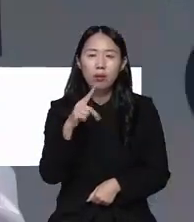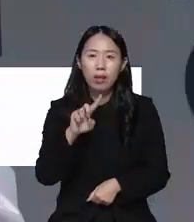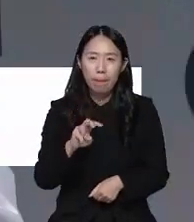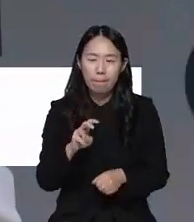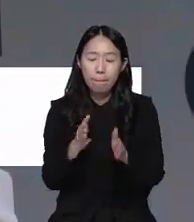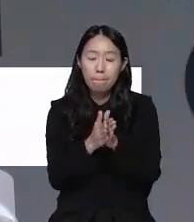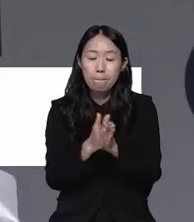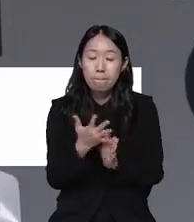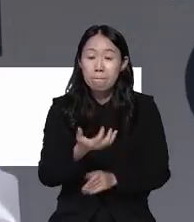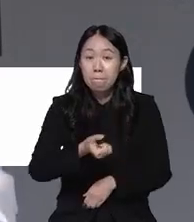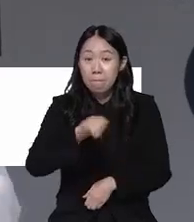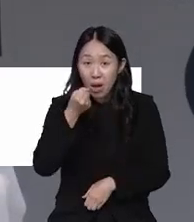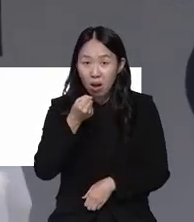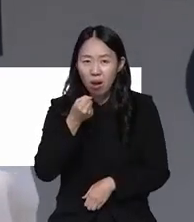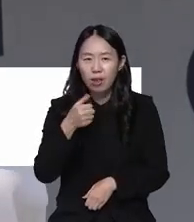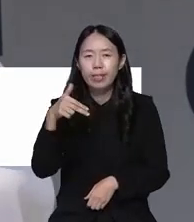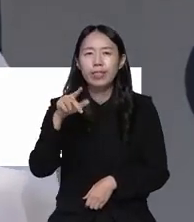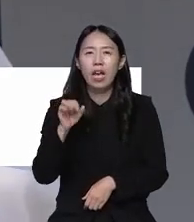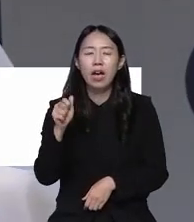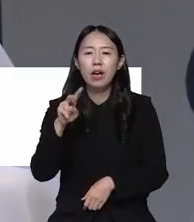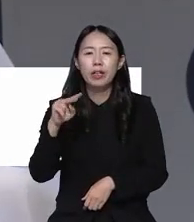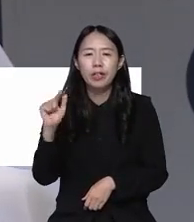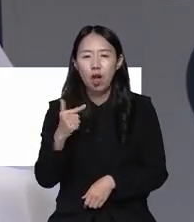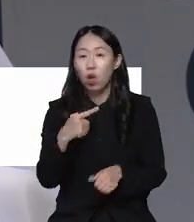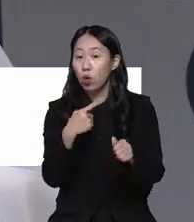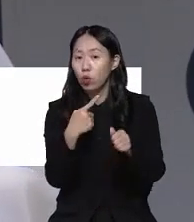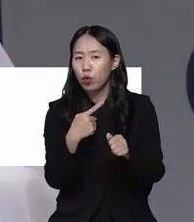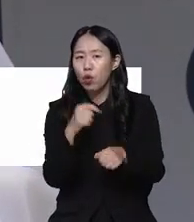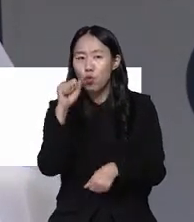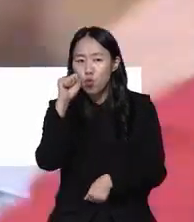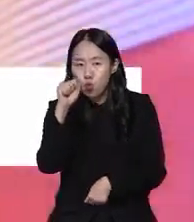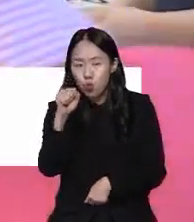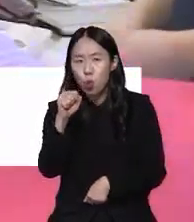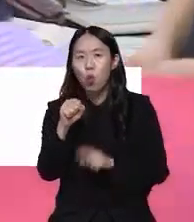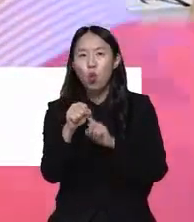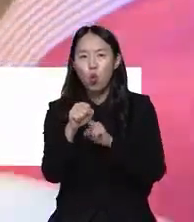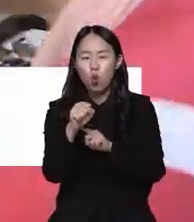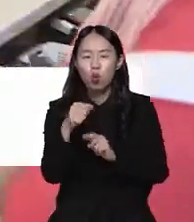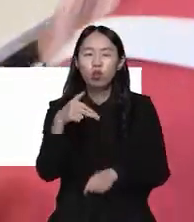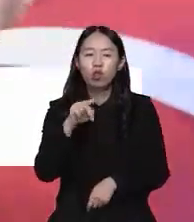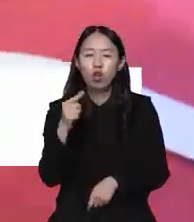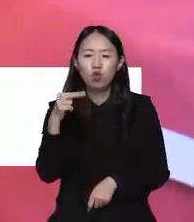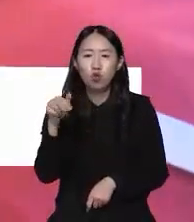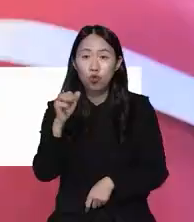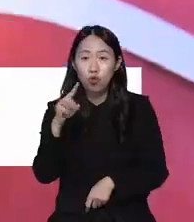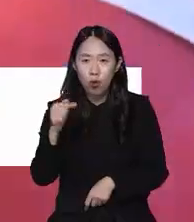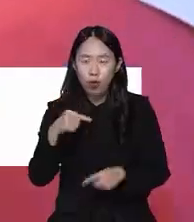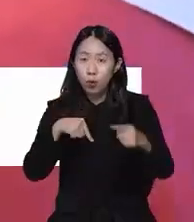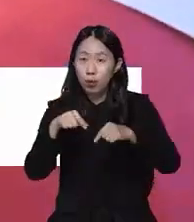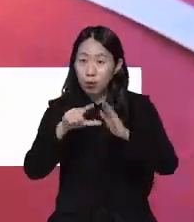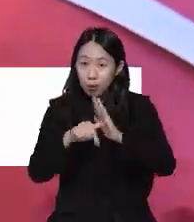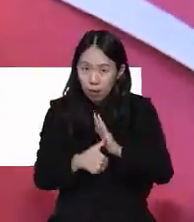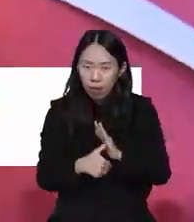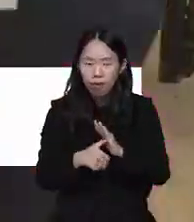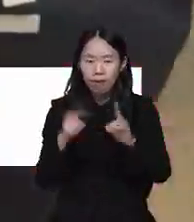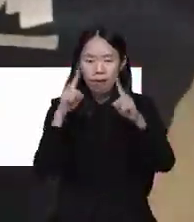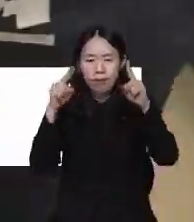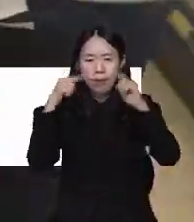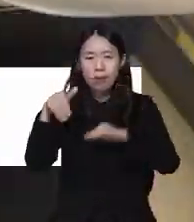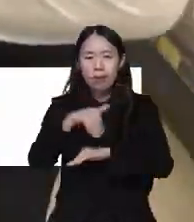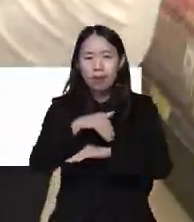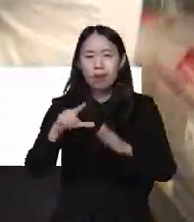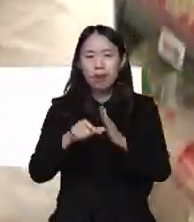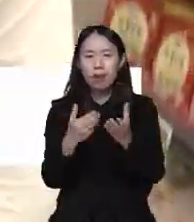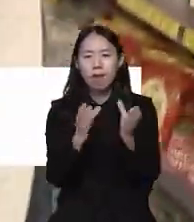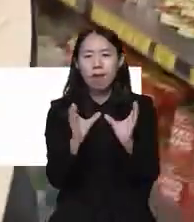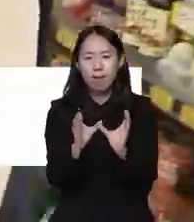아파트 소유로 공격받았던 장현 조국혁신당 후보는 전두환 정권 때인 대학 시절 학도호국단 총학생장